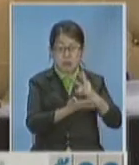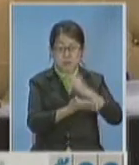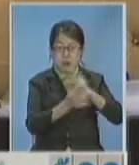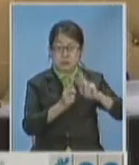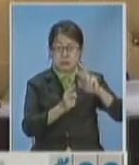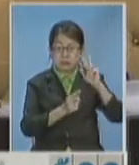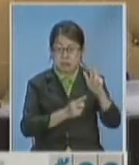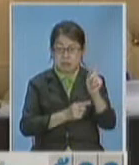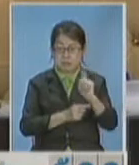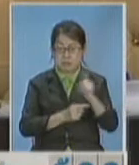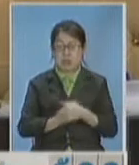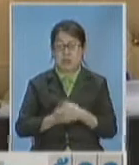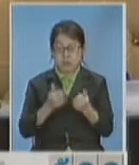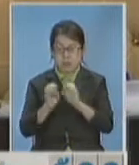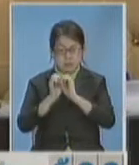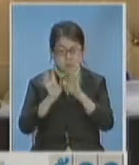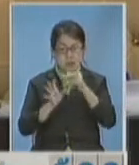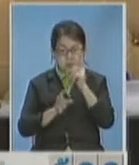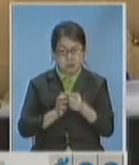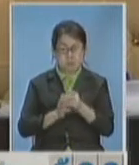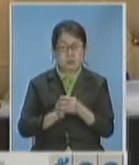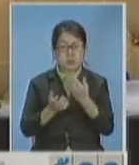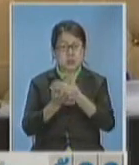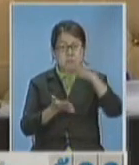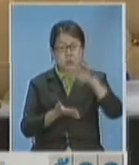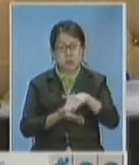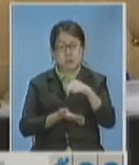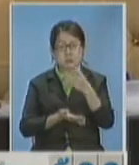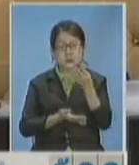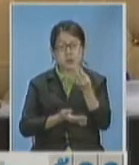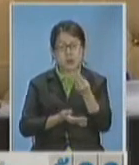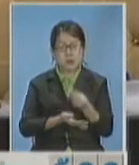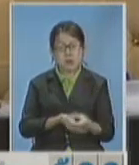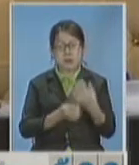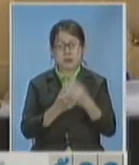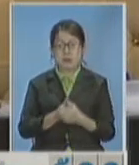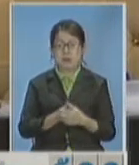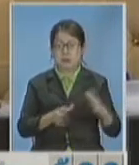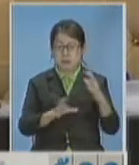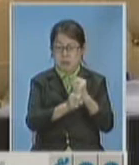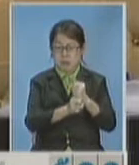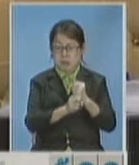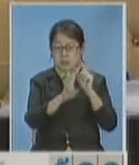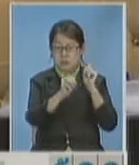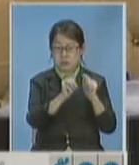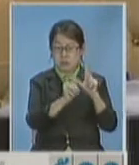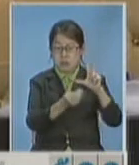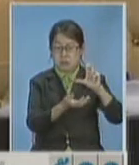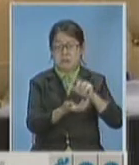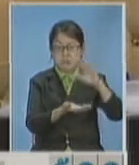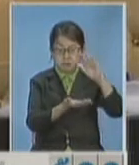เห็นประเด็นชัดๆว่าท่านตัดปรับลดงบประมาณที่ว่าเนี่ยในภาพรวมของมาตรา3เนี่ยในประเด็น